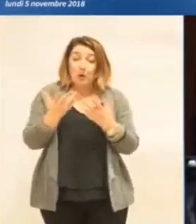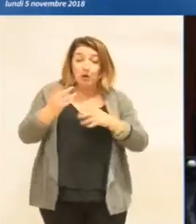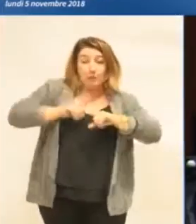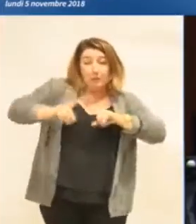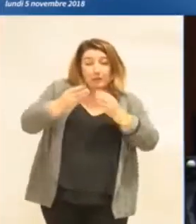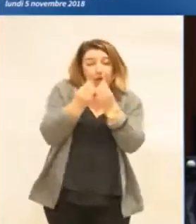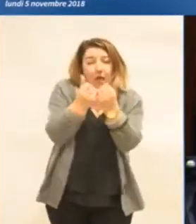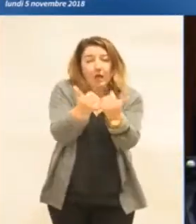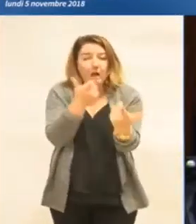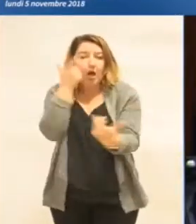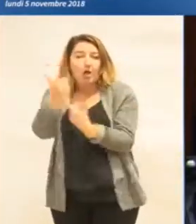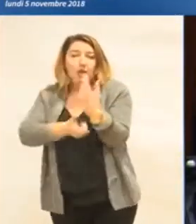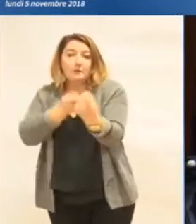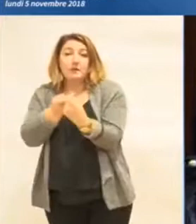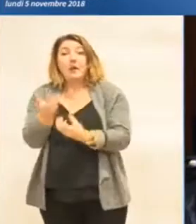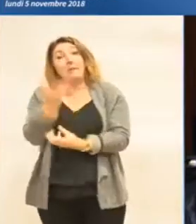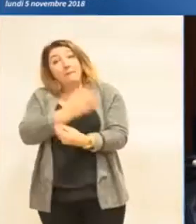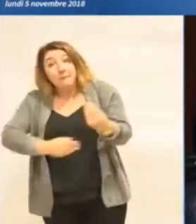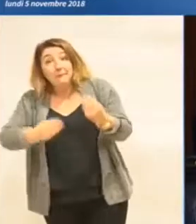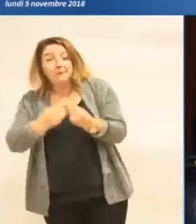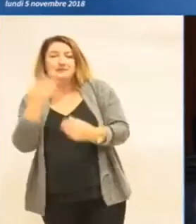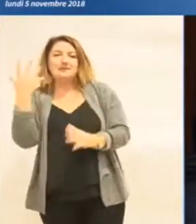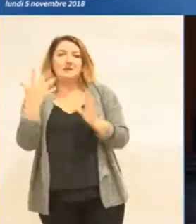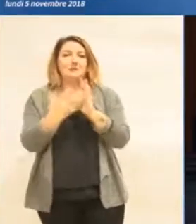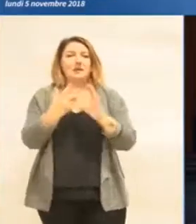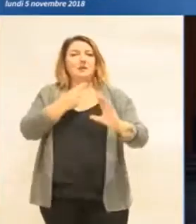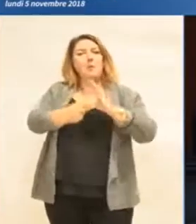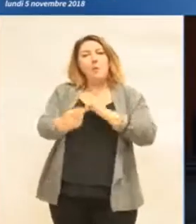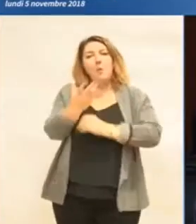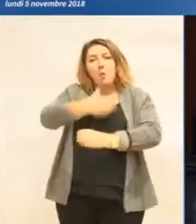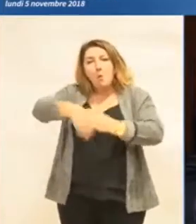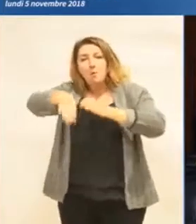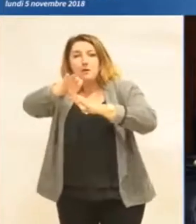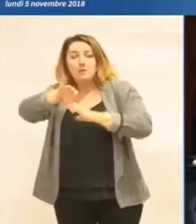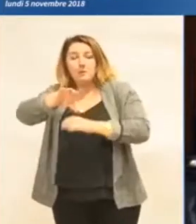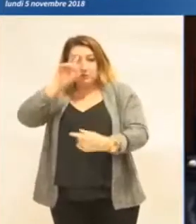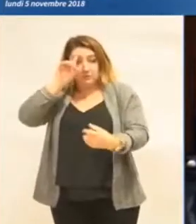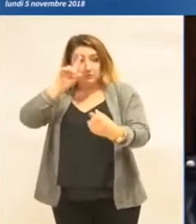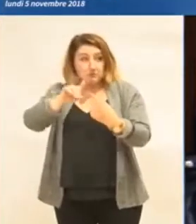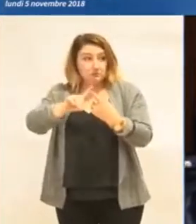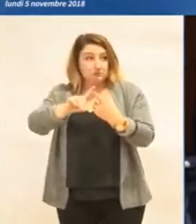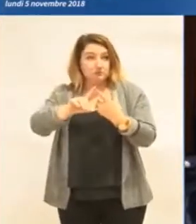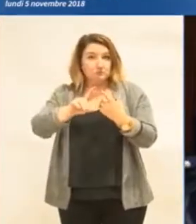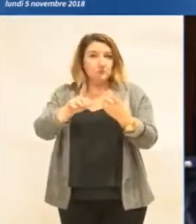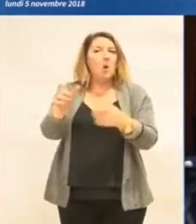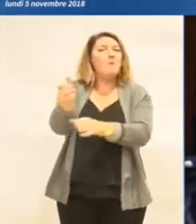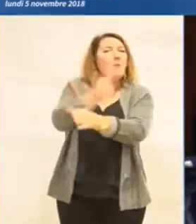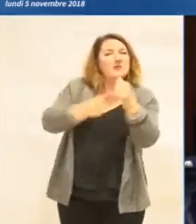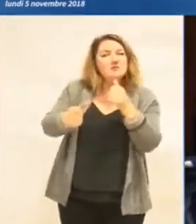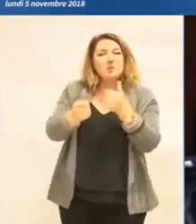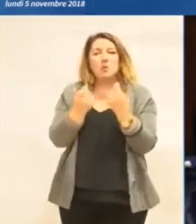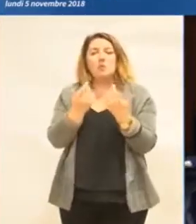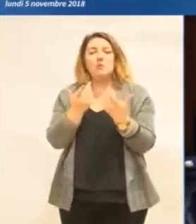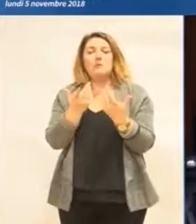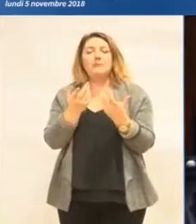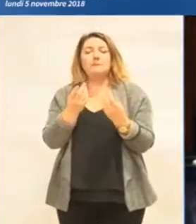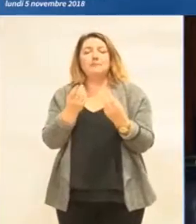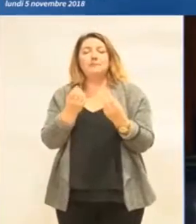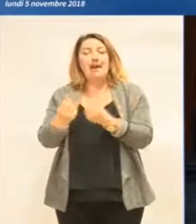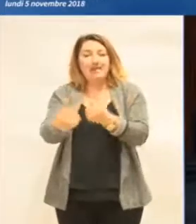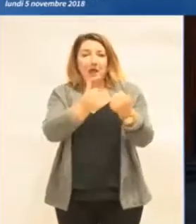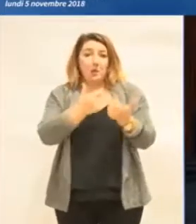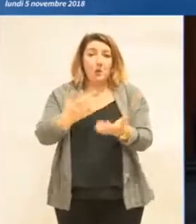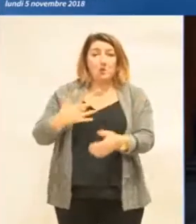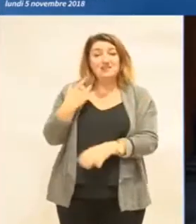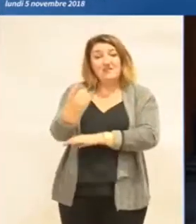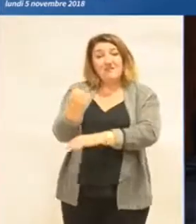adaptés, plus un complément de 5 000 € dans le cas d'utilisation de matériaux biosourcés. Cette décision démontre de l'écart